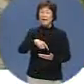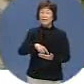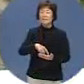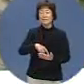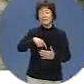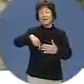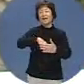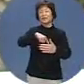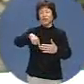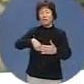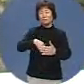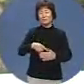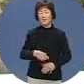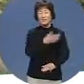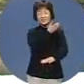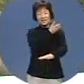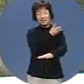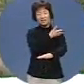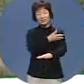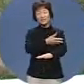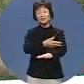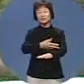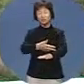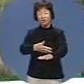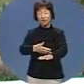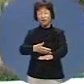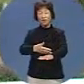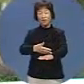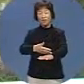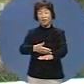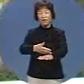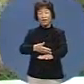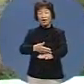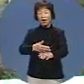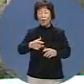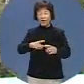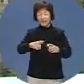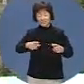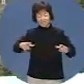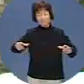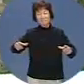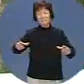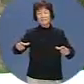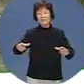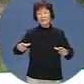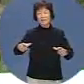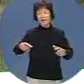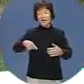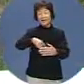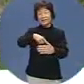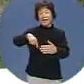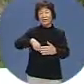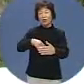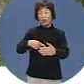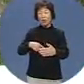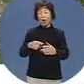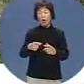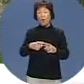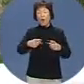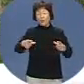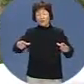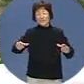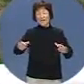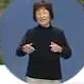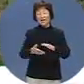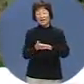なんだけれど、時代が下ってくるとだんだんとね、お話におひれがついて、そして内容も豊